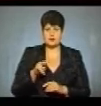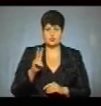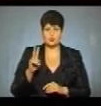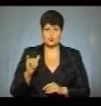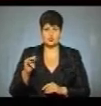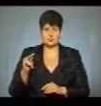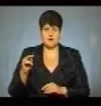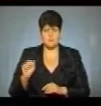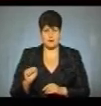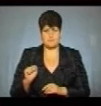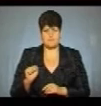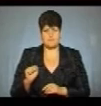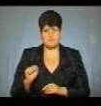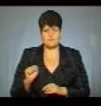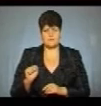Кучмою.